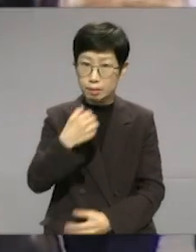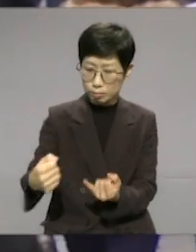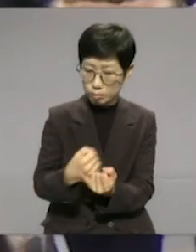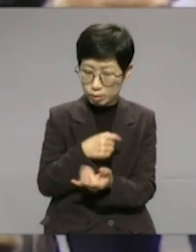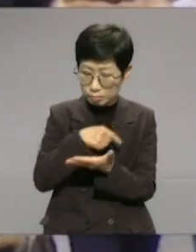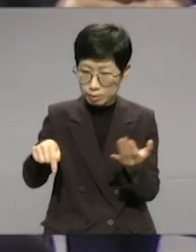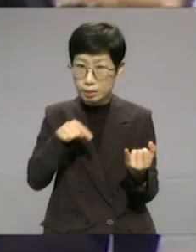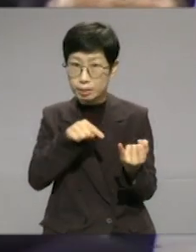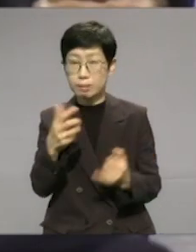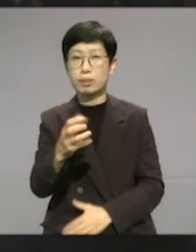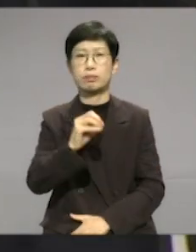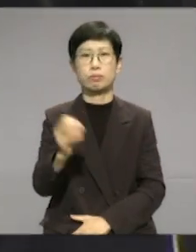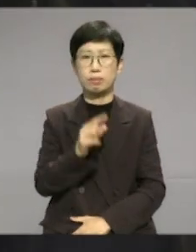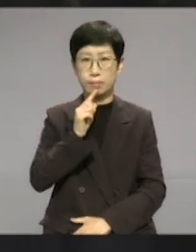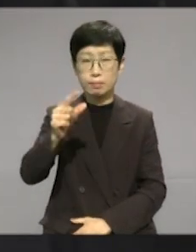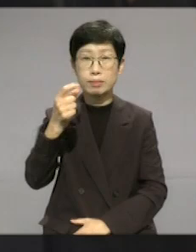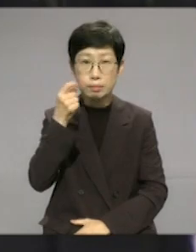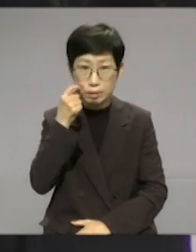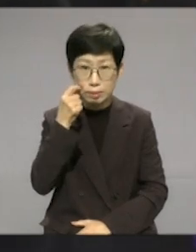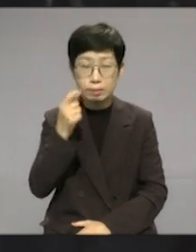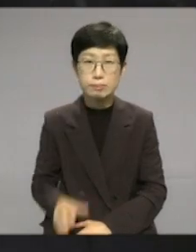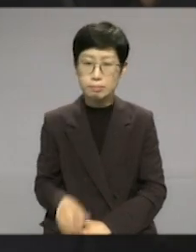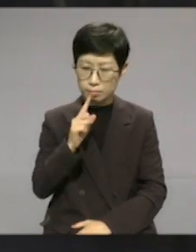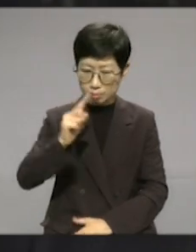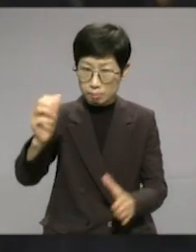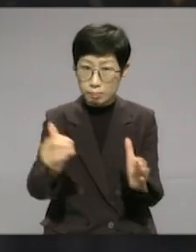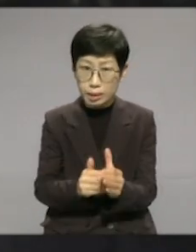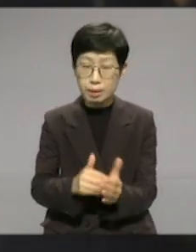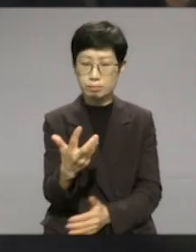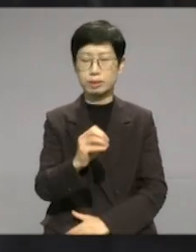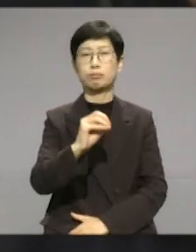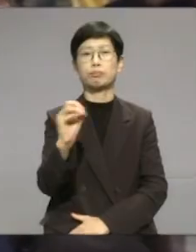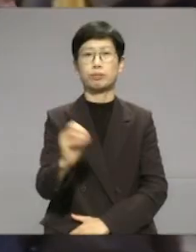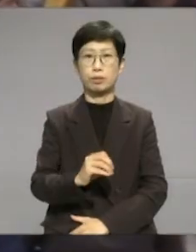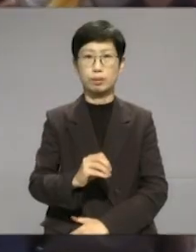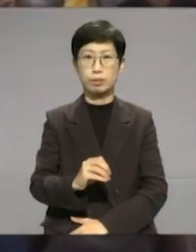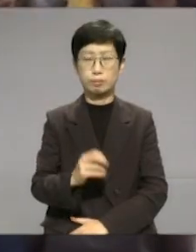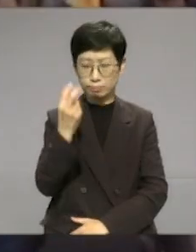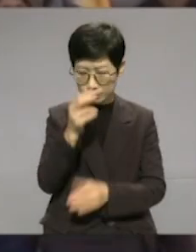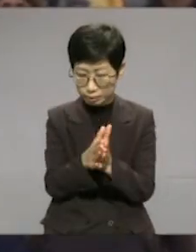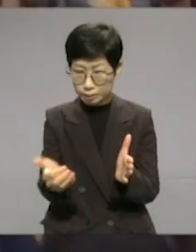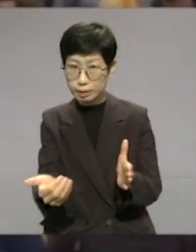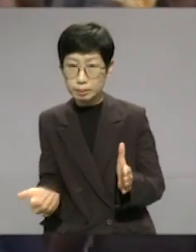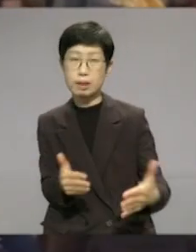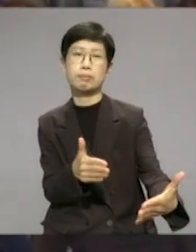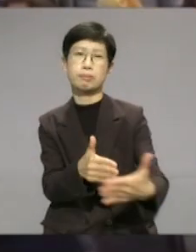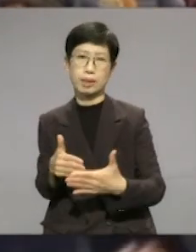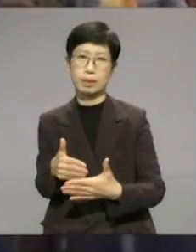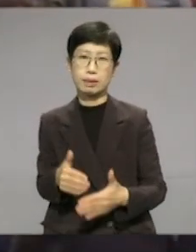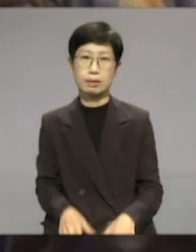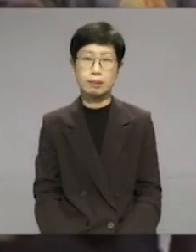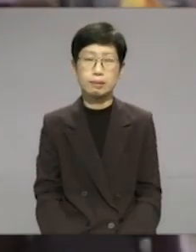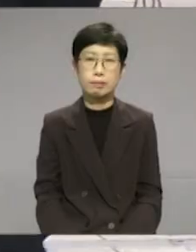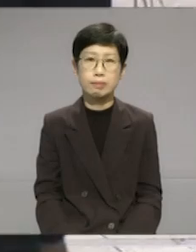여성의 80% 고소를 하지 못하고 고소된 사건의 80% 조사 시작 전에 기각됩니다